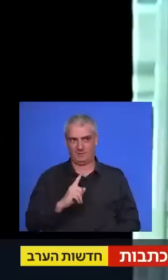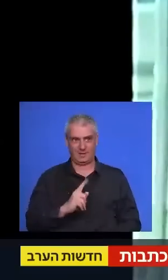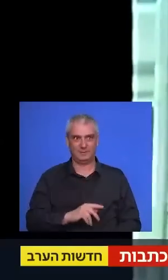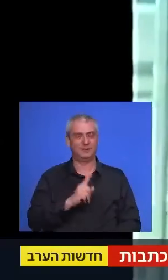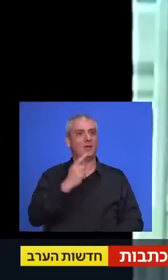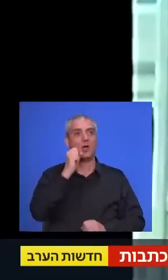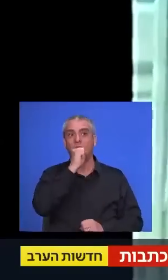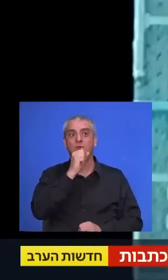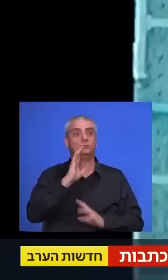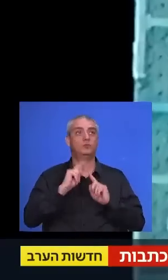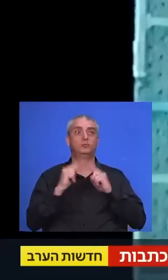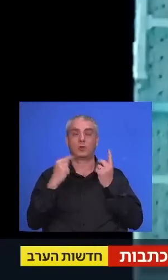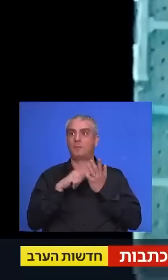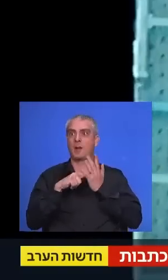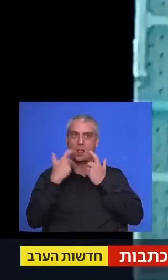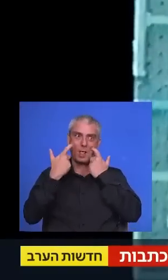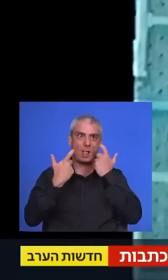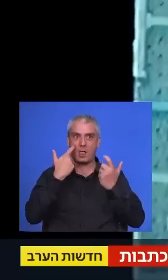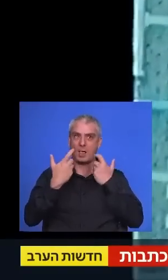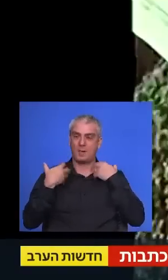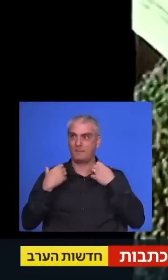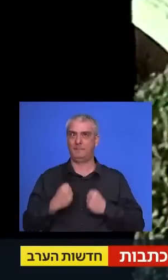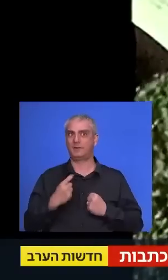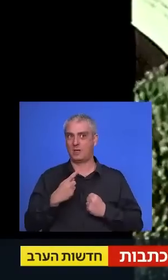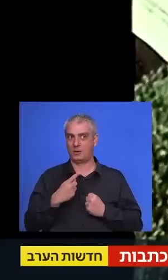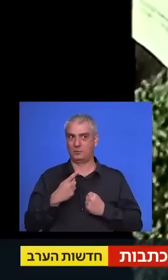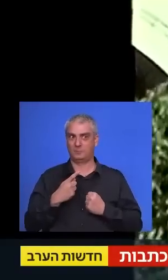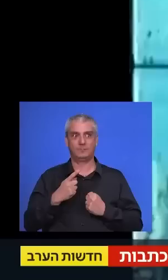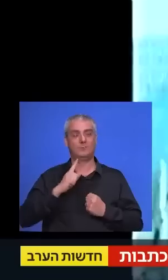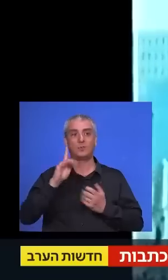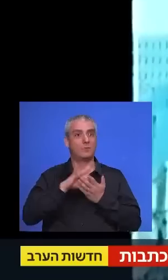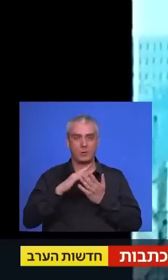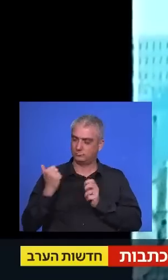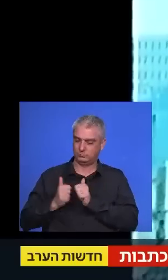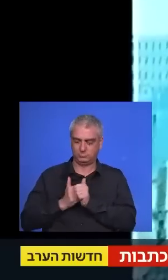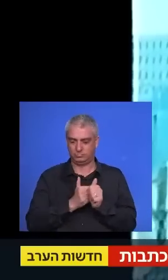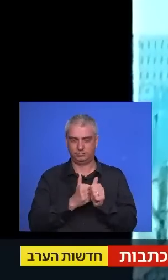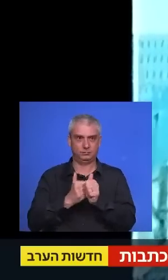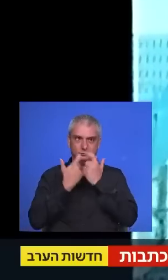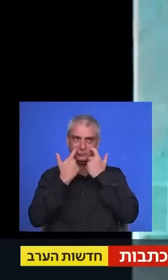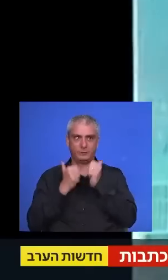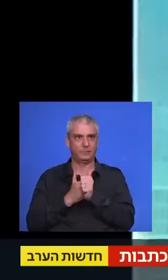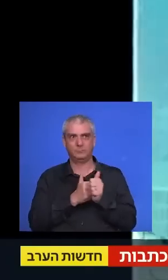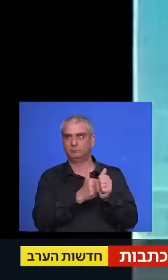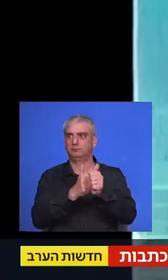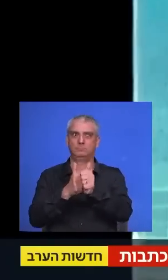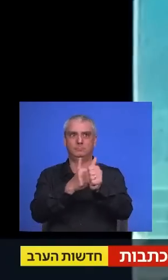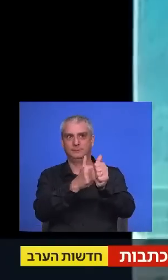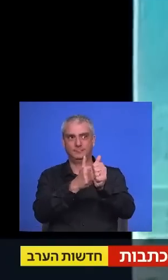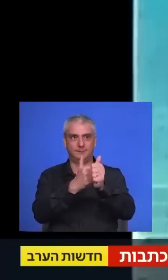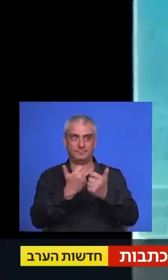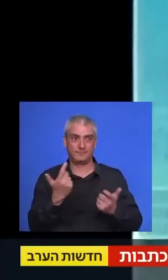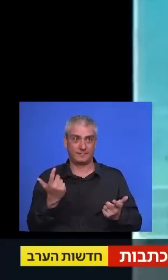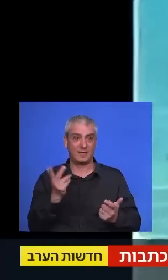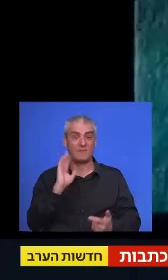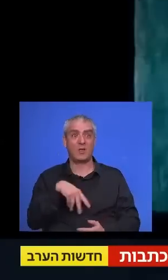היה אירוויזיון מאוד שונה בגלל הביטחון. לכל מקום שלחתי היו לי שומרי ראש,